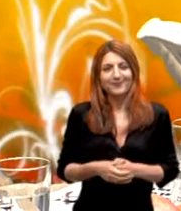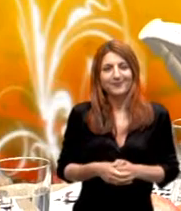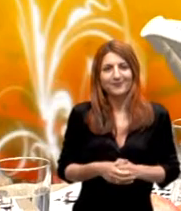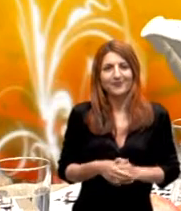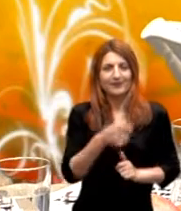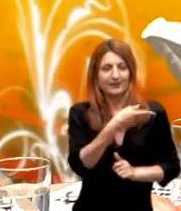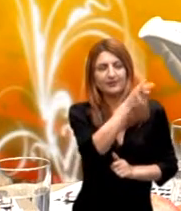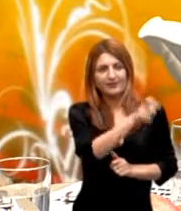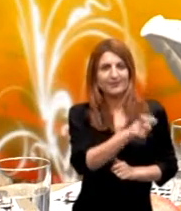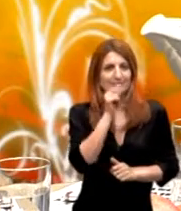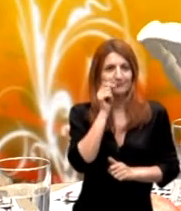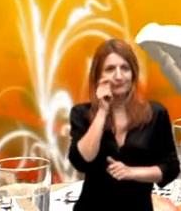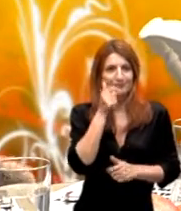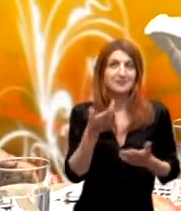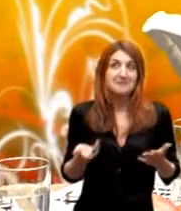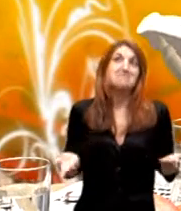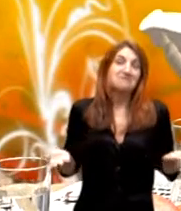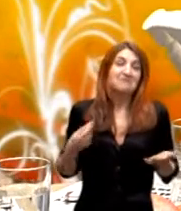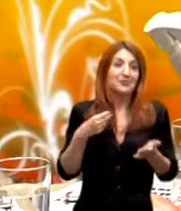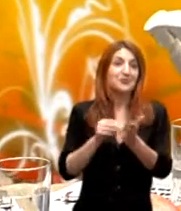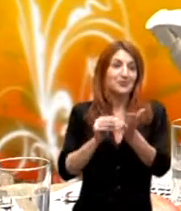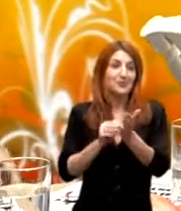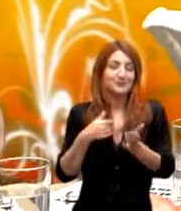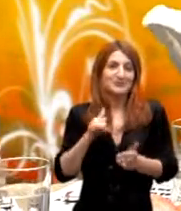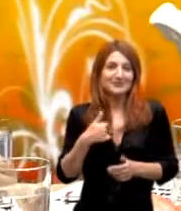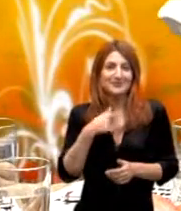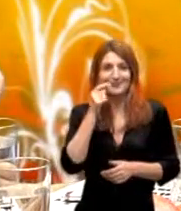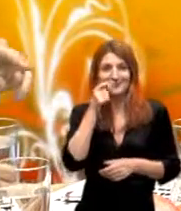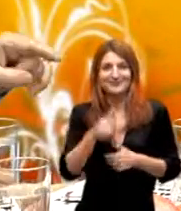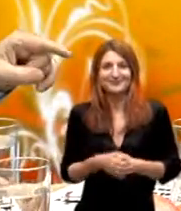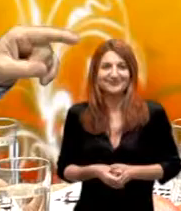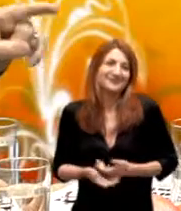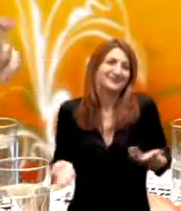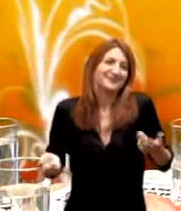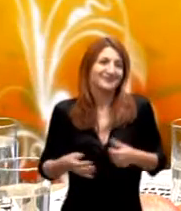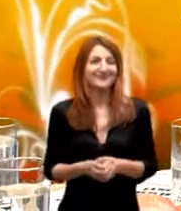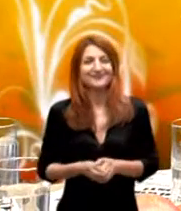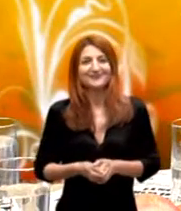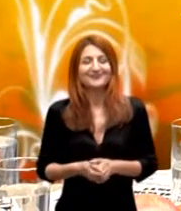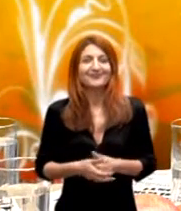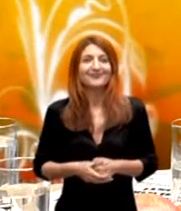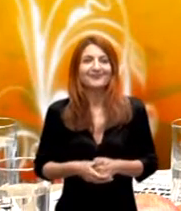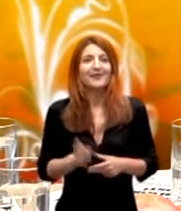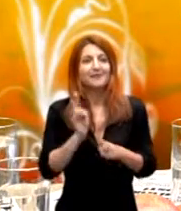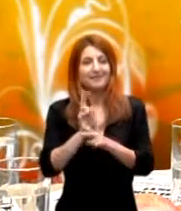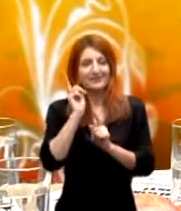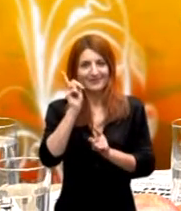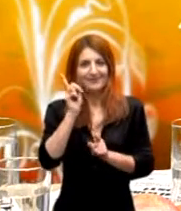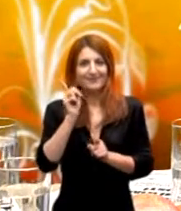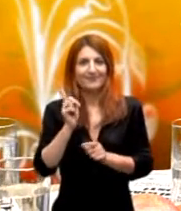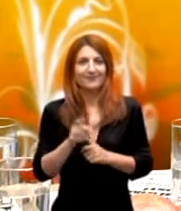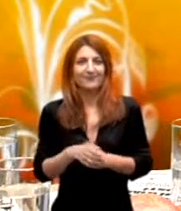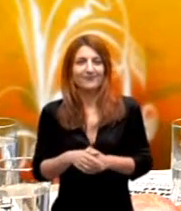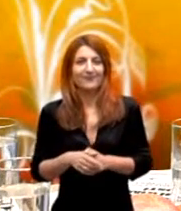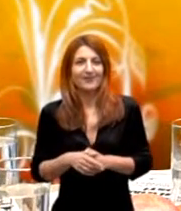si muškarac, jel tako? Pa još uvijek, gospođo Sonja. E, ali kod muškarca... Gdje se to ne vidi? E, ali pazite, kod